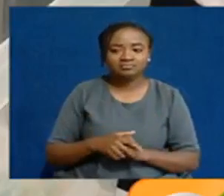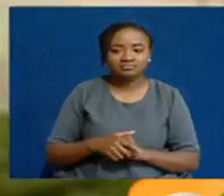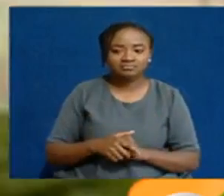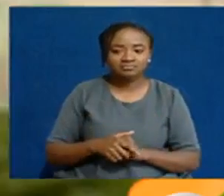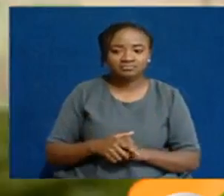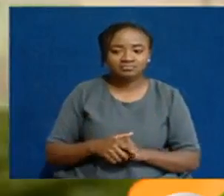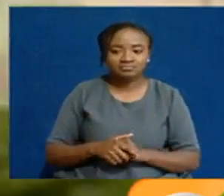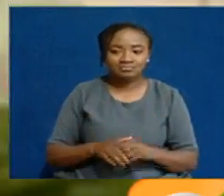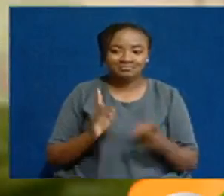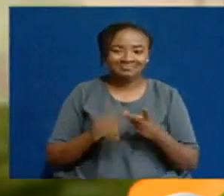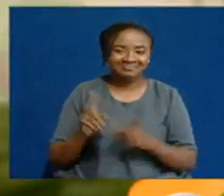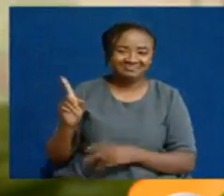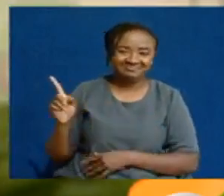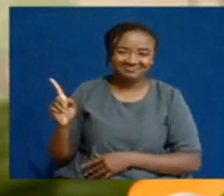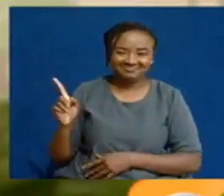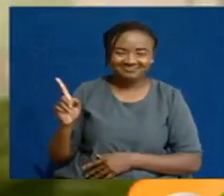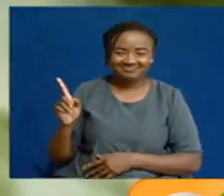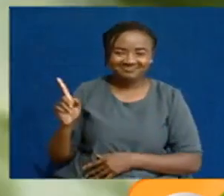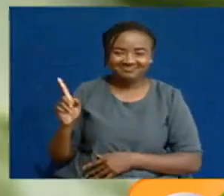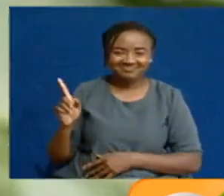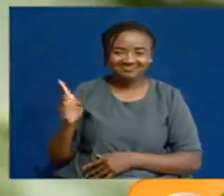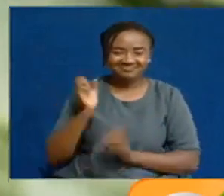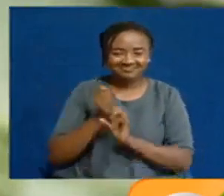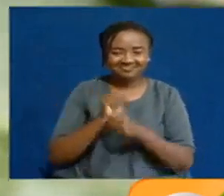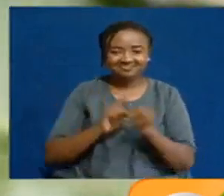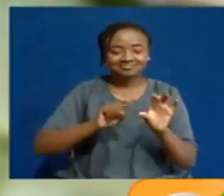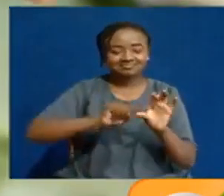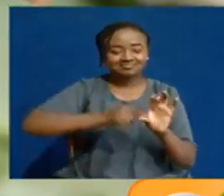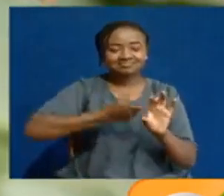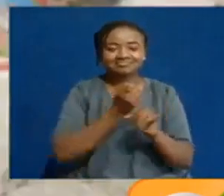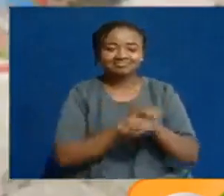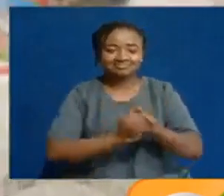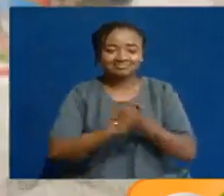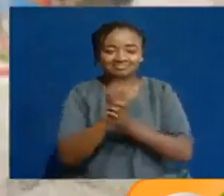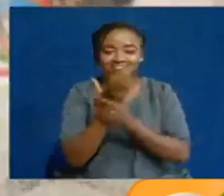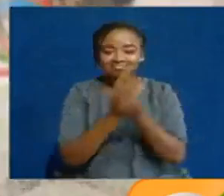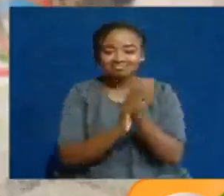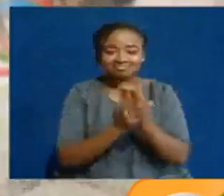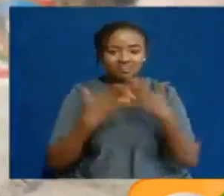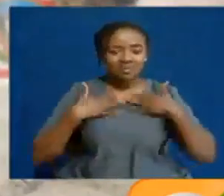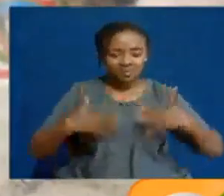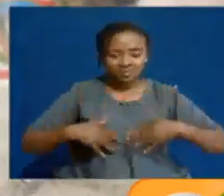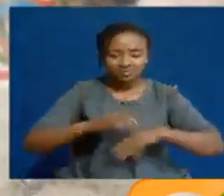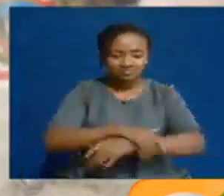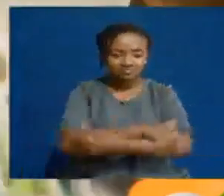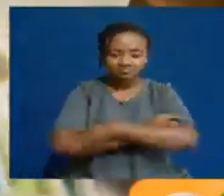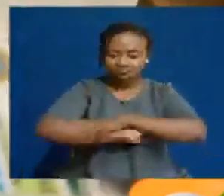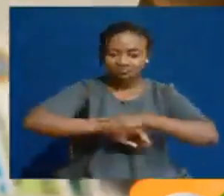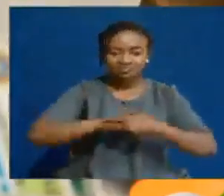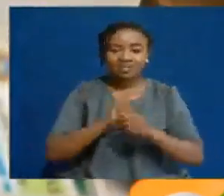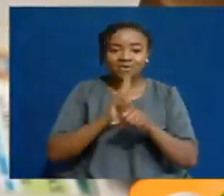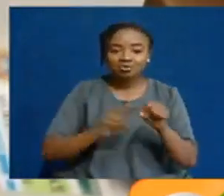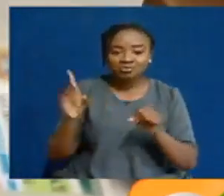wa konokono, mtafiti huyu mchanga anatengeneza mafuta au losheni ya mikono na mwili kutoka kwa ute